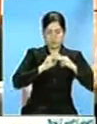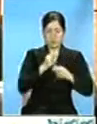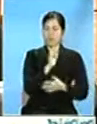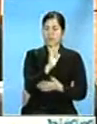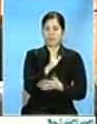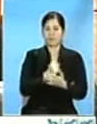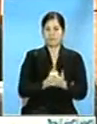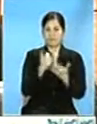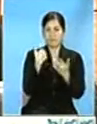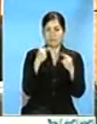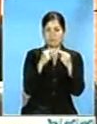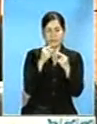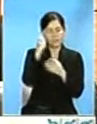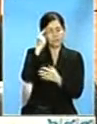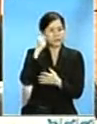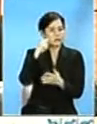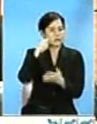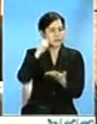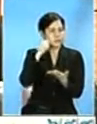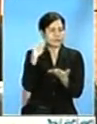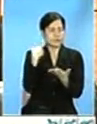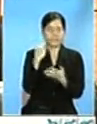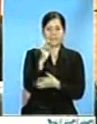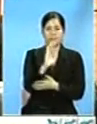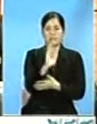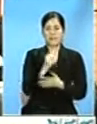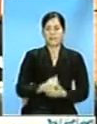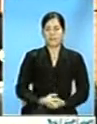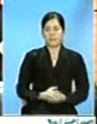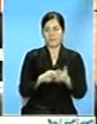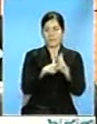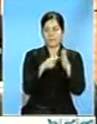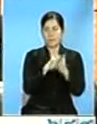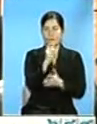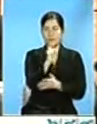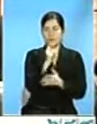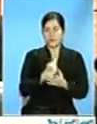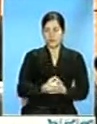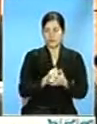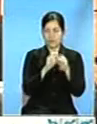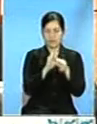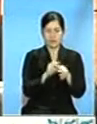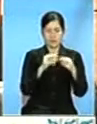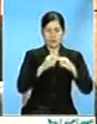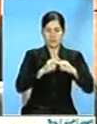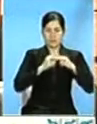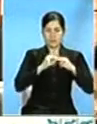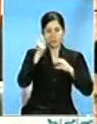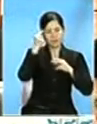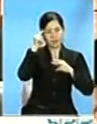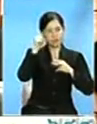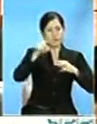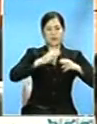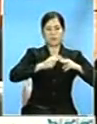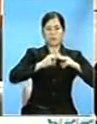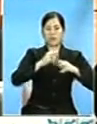ความอิจฉาริษยาเป็นพื้นฐานเนื่องเพราะความเห็นแก่ตัวท่